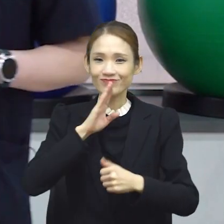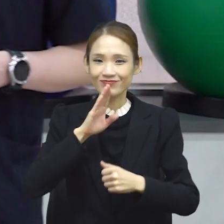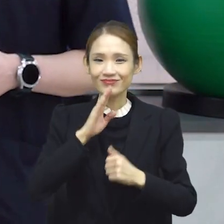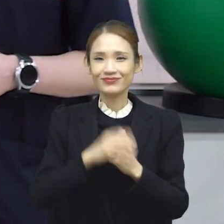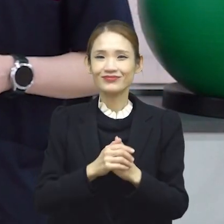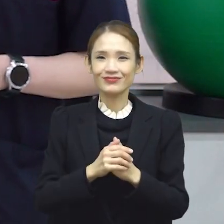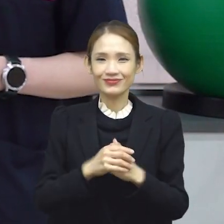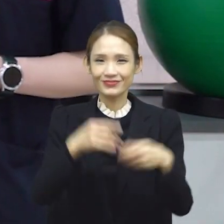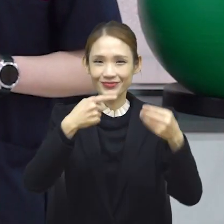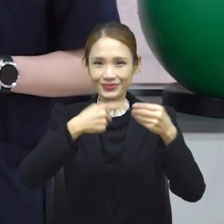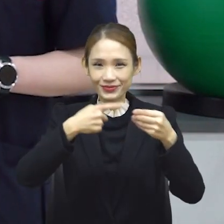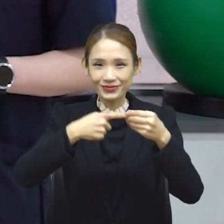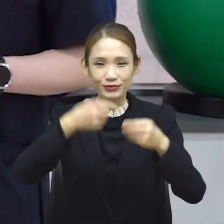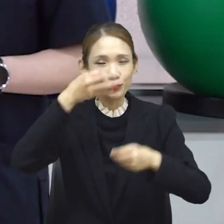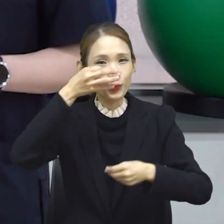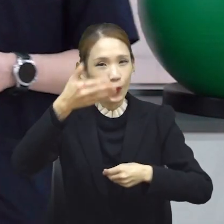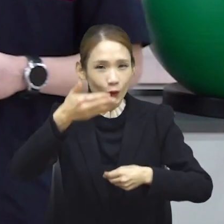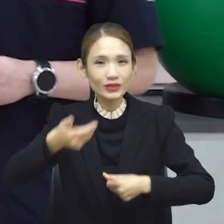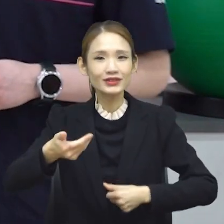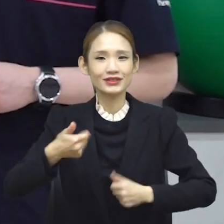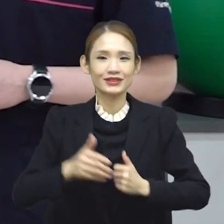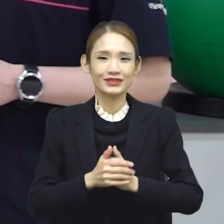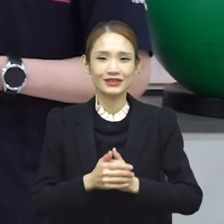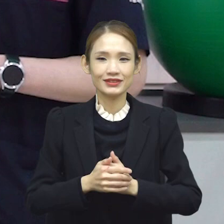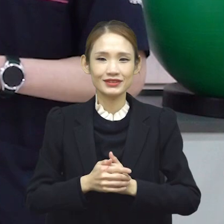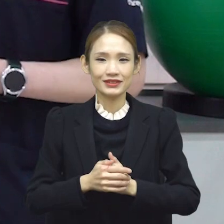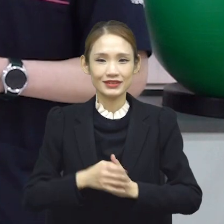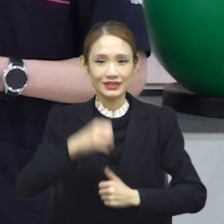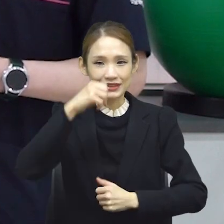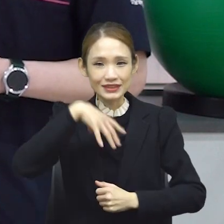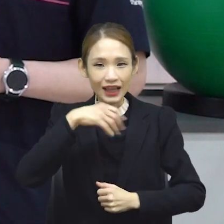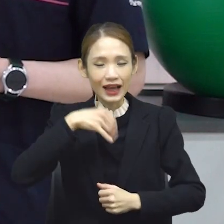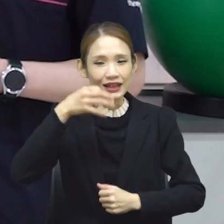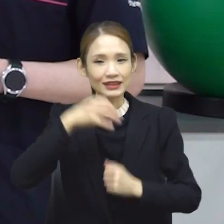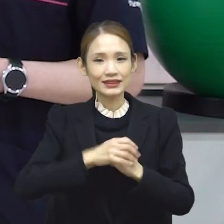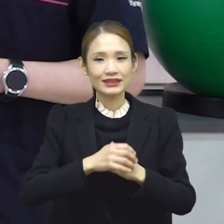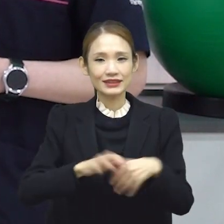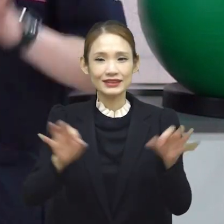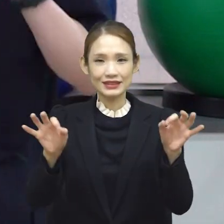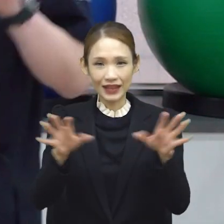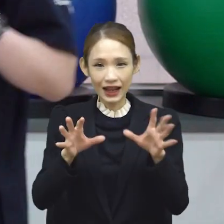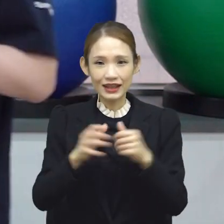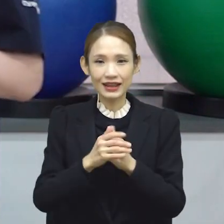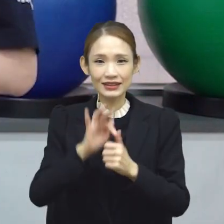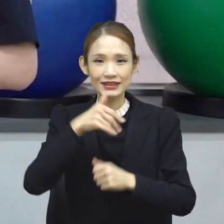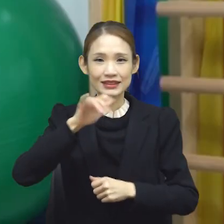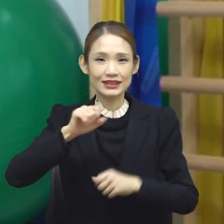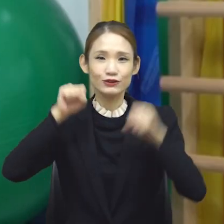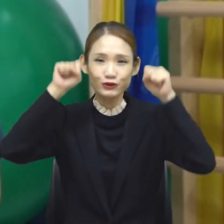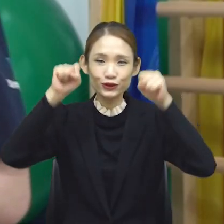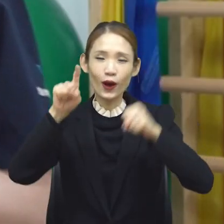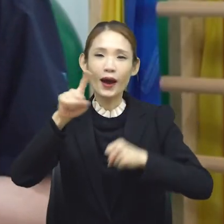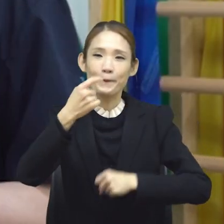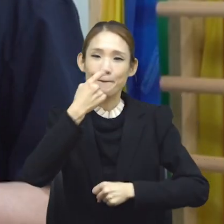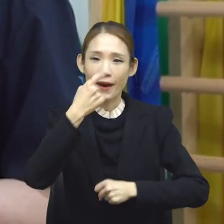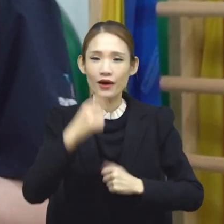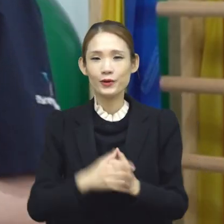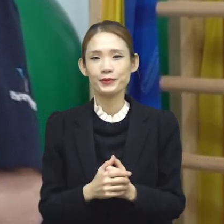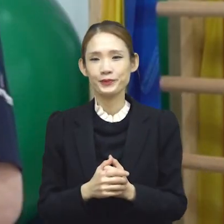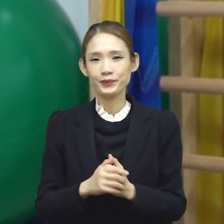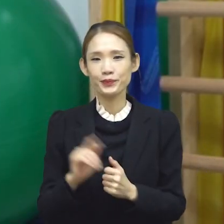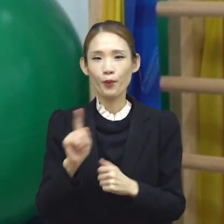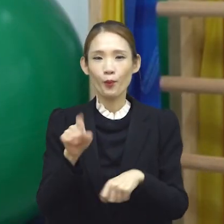그쵸. 우선은 그것을 보여드리기 전에 네. 맛보기로 치킨 운동이라고 하나 오. 배워볼게요. 네. 그러니까 이제 치킨